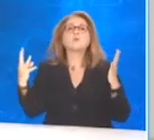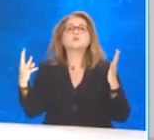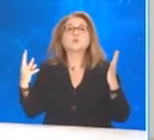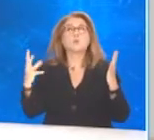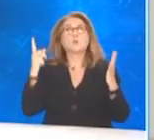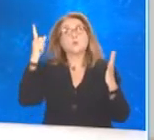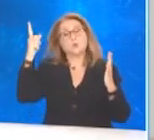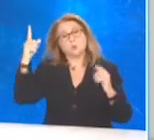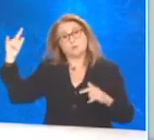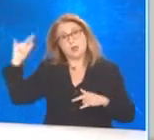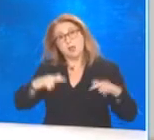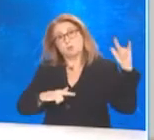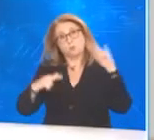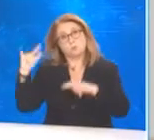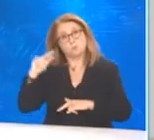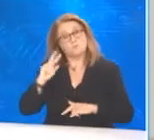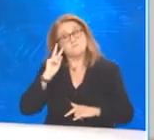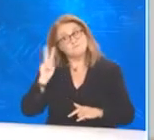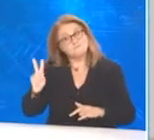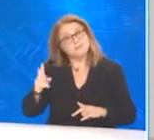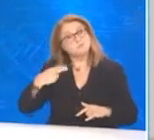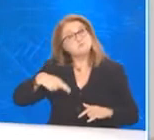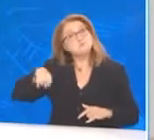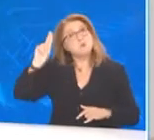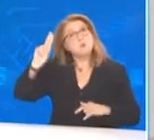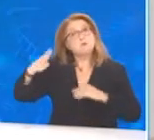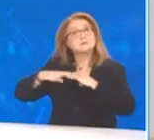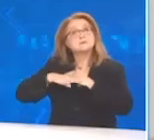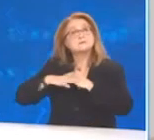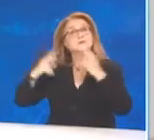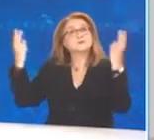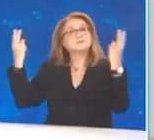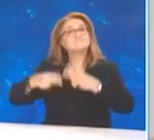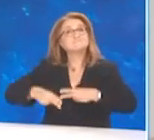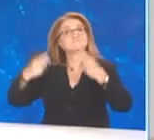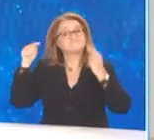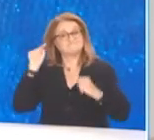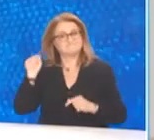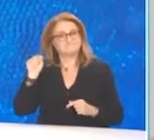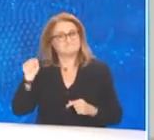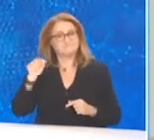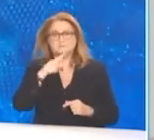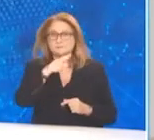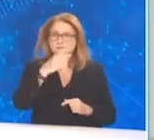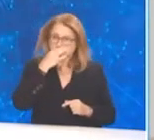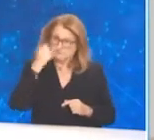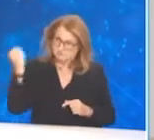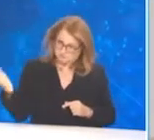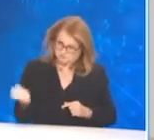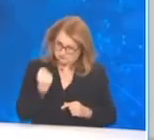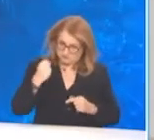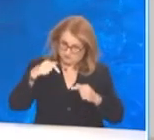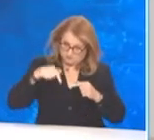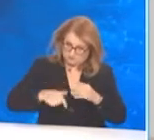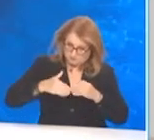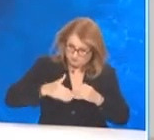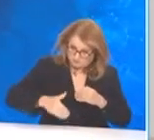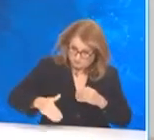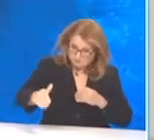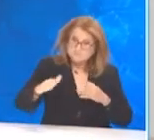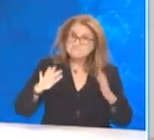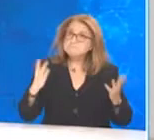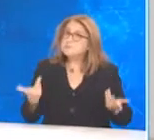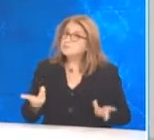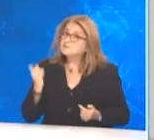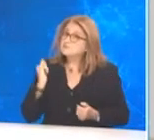ένα 700. Άρα, το πρόβλημα κυρίως το εντοπίζετε στα χερσαία σύνορα. Είπατε ότι είναι αυστηρά τα μέτρα που παίρνετε από εδώ και στο εξής. Μήπως έχουμε